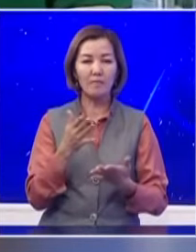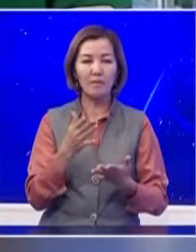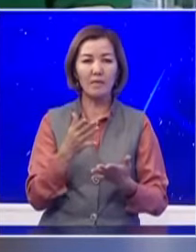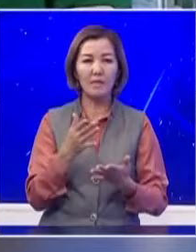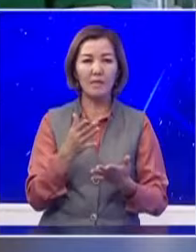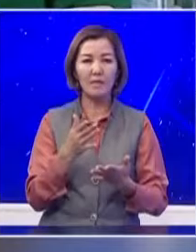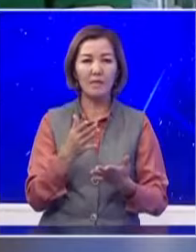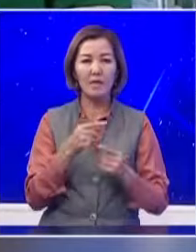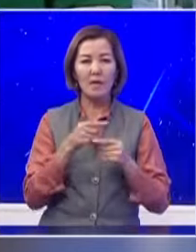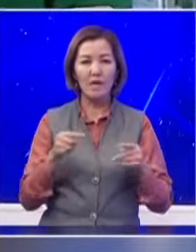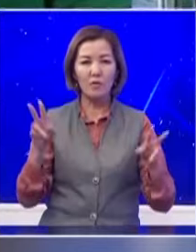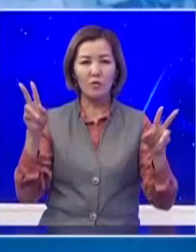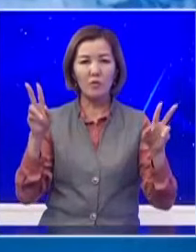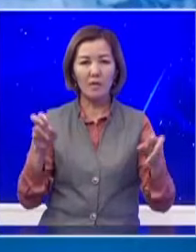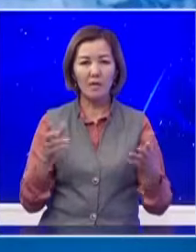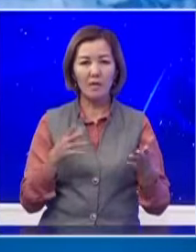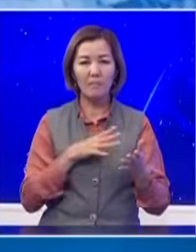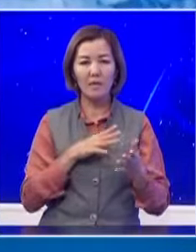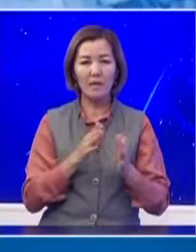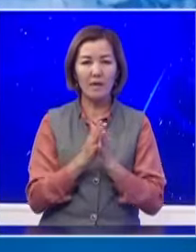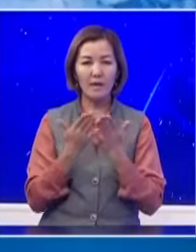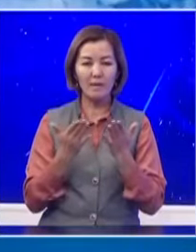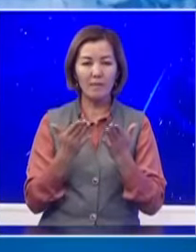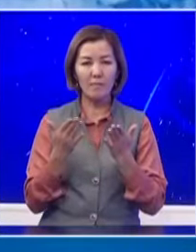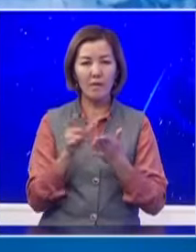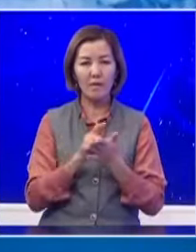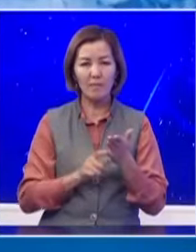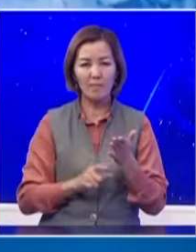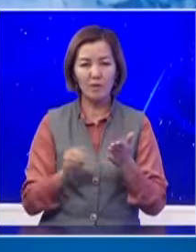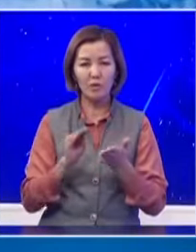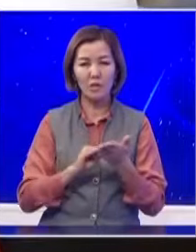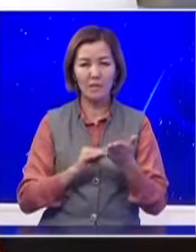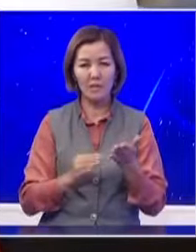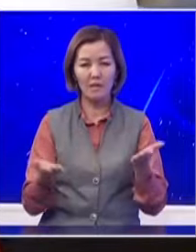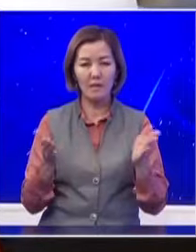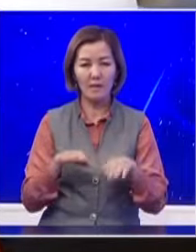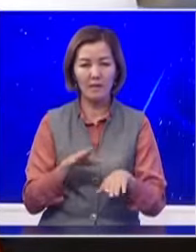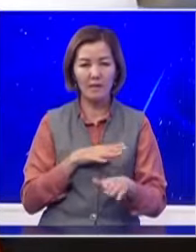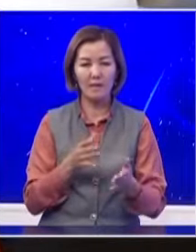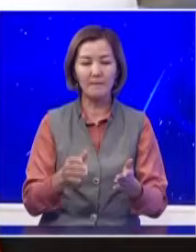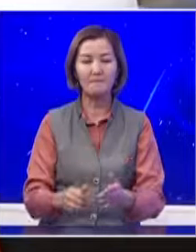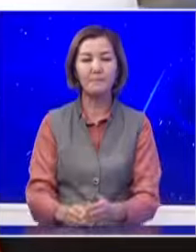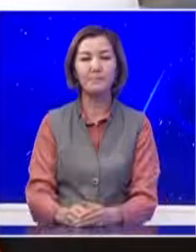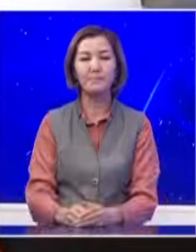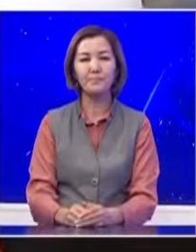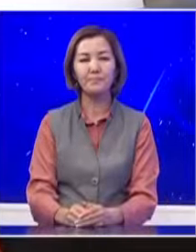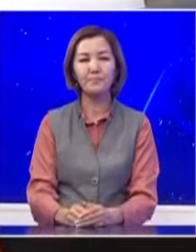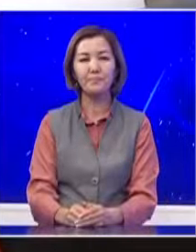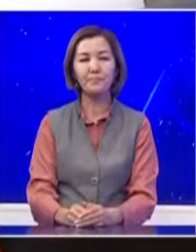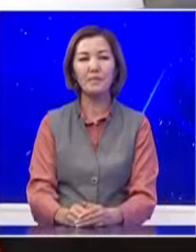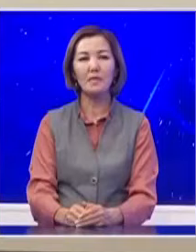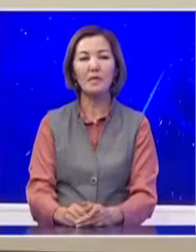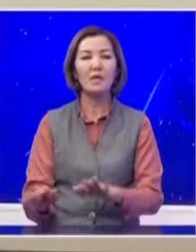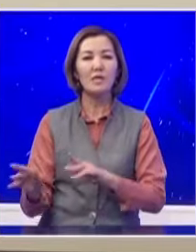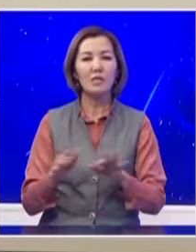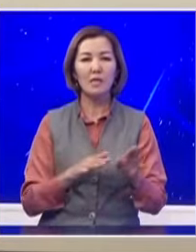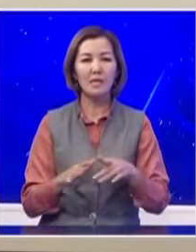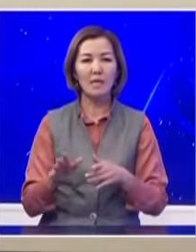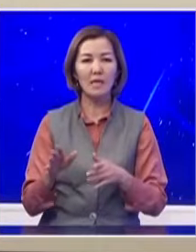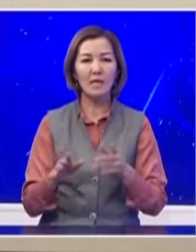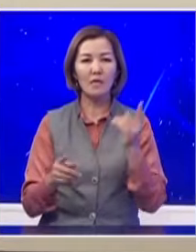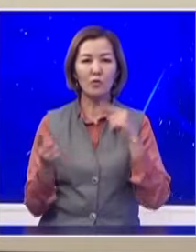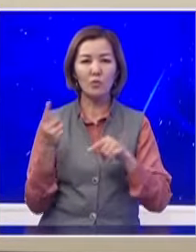қайдасың қасқа ғылыным, атау кере, Тортай мінген ақбоз атсында еңбектерімен із қалдырып, Алтайдың кер бұғысы атанды. Тағылымды шара жазушының